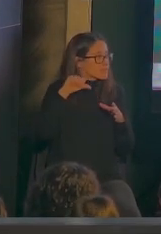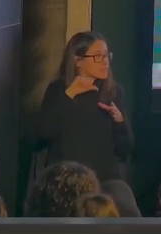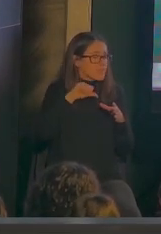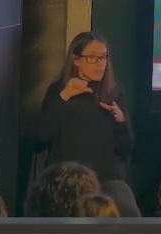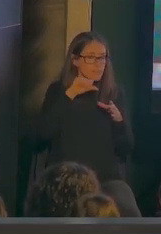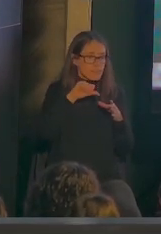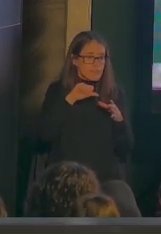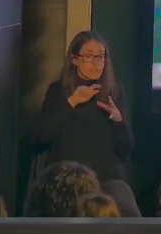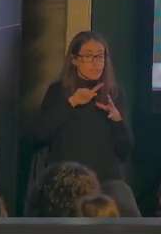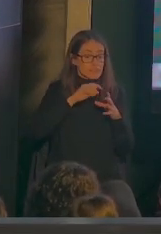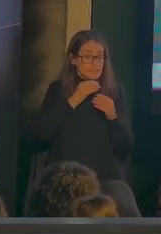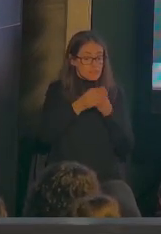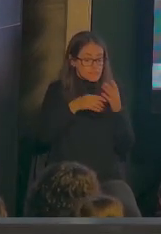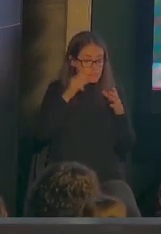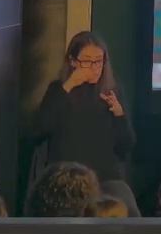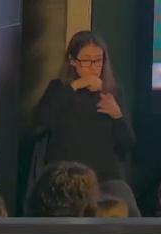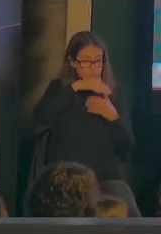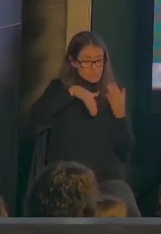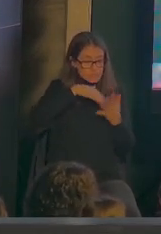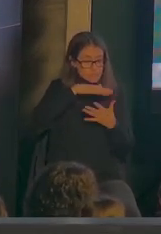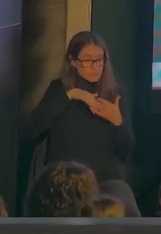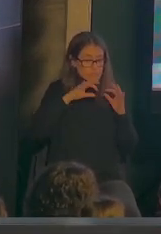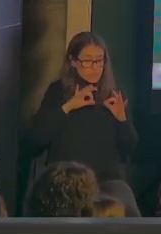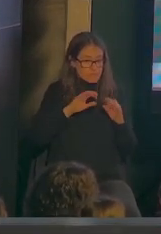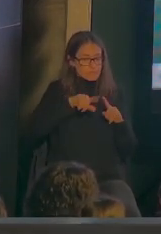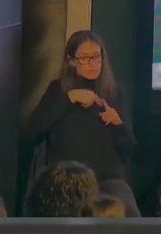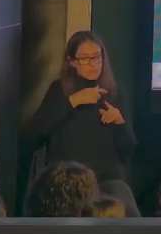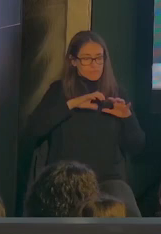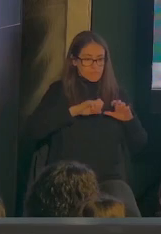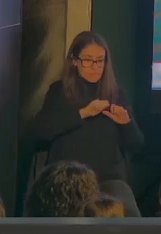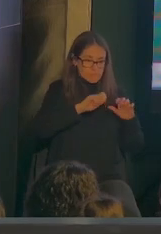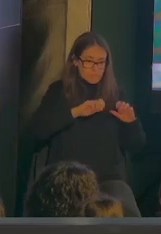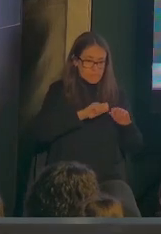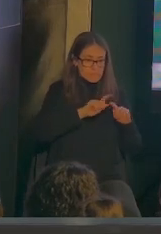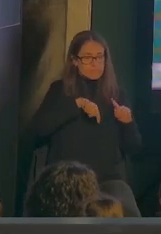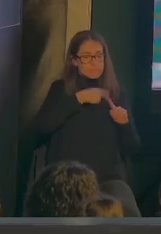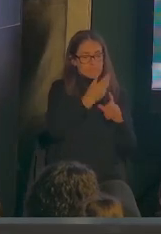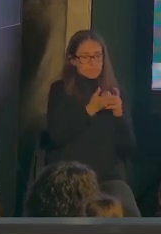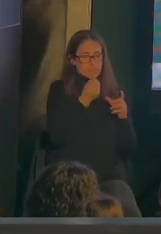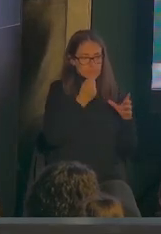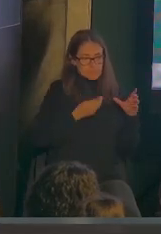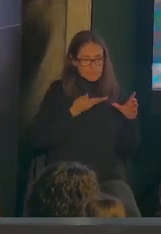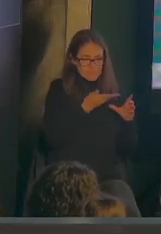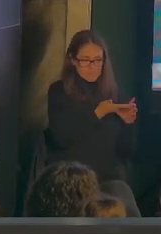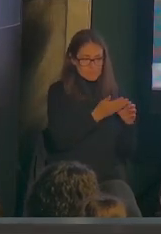estirar i cap a coure.